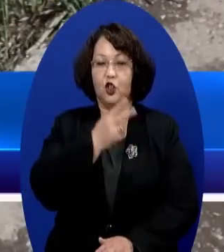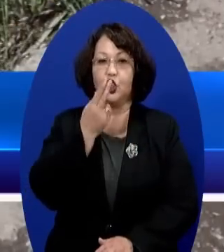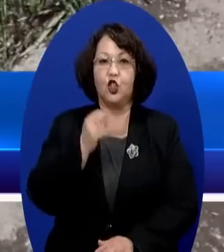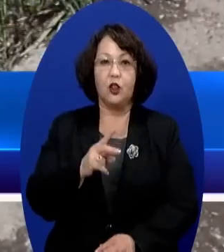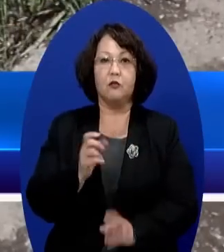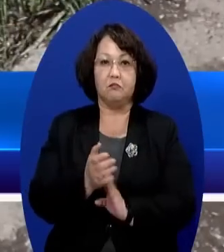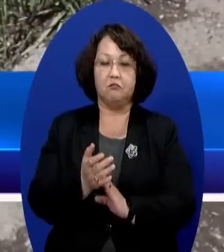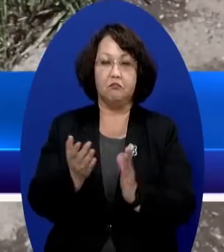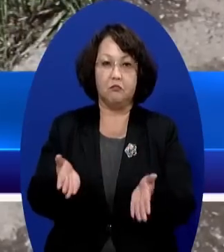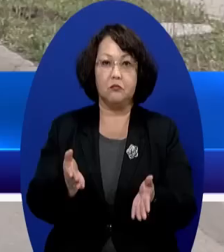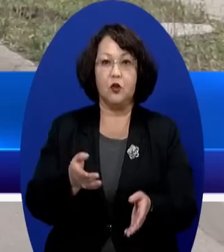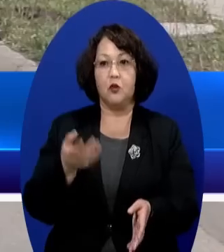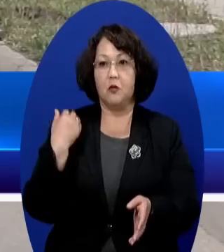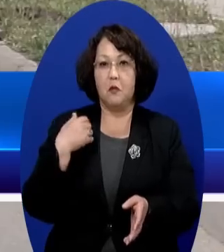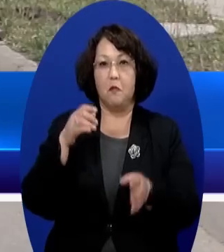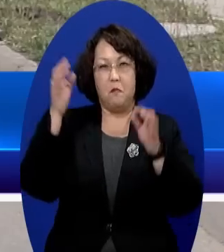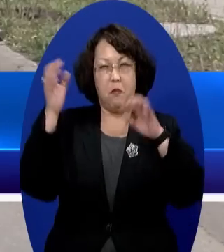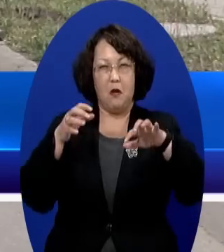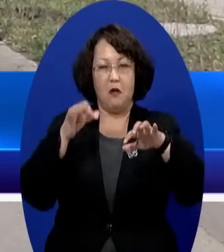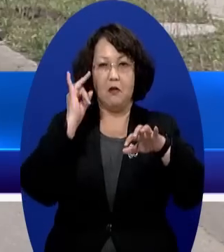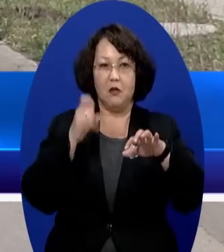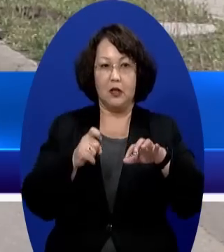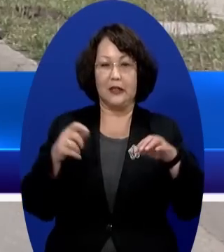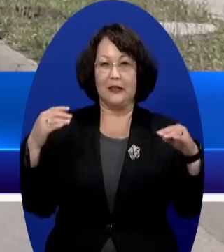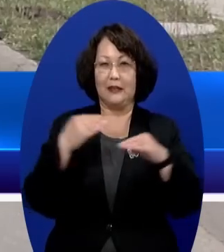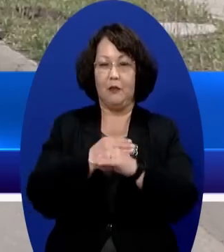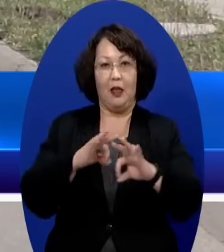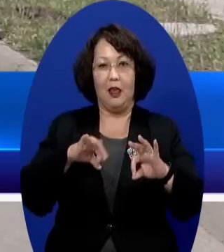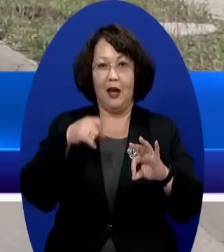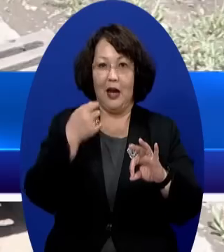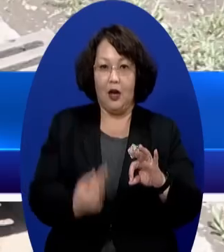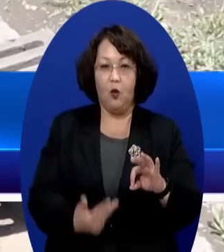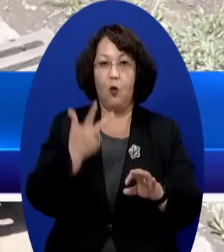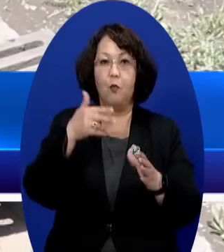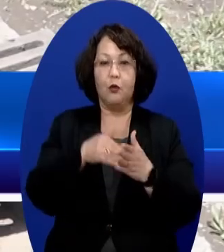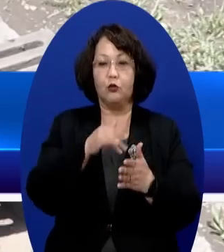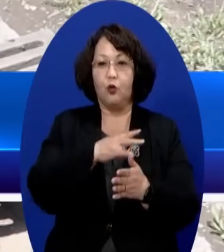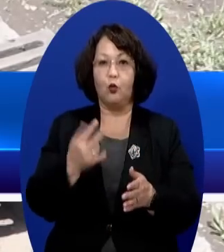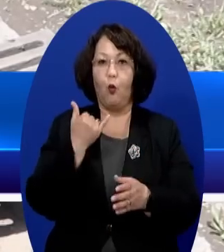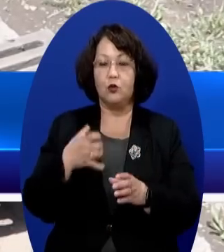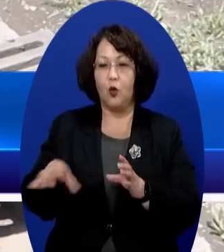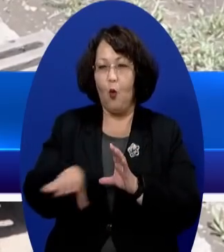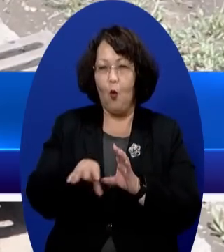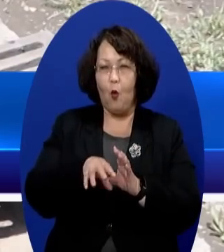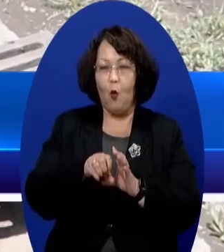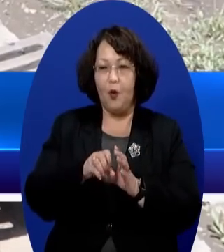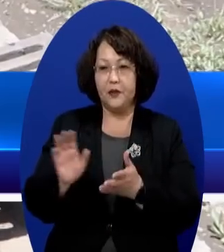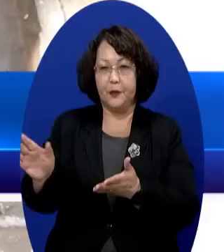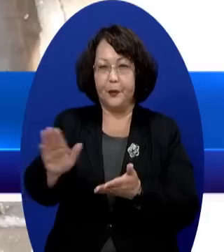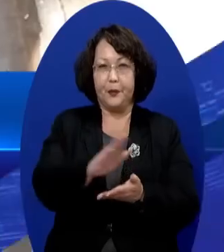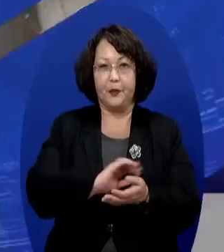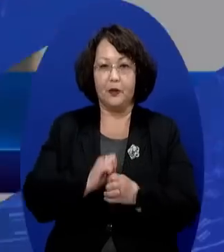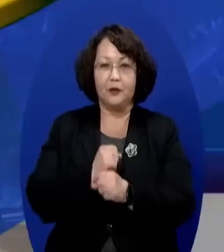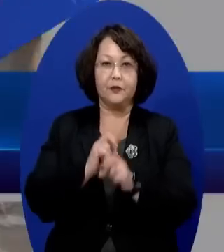Амралтын өдрүүдэд орсон борооны улмаас зарим зам хаагдсан байна. Нийслэлээс 30,000 тонн ус суруулж, ус зайлуулах хоолойг цэвэрлэх ажил үргэлжилж байна.